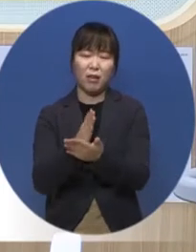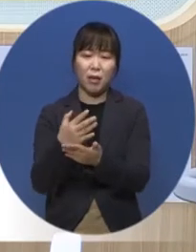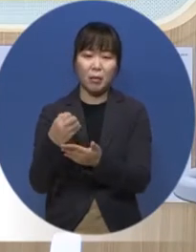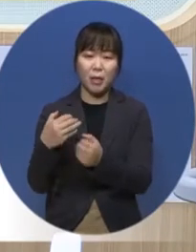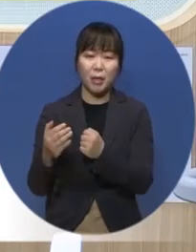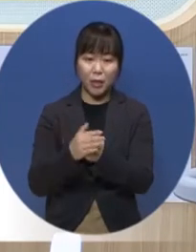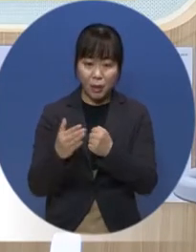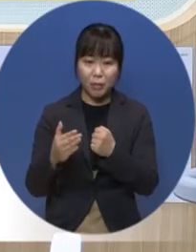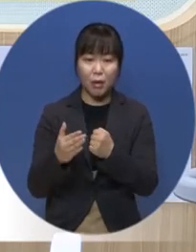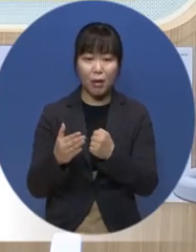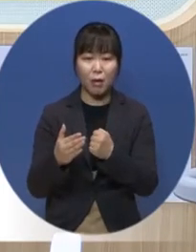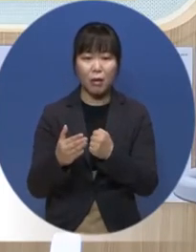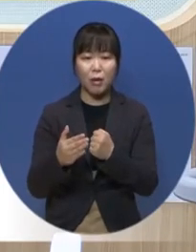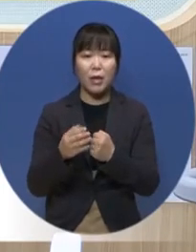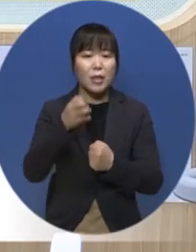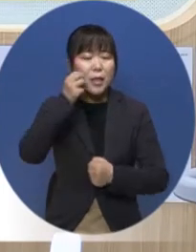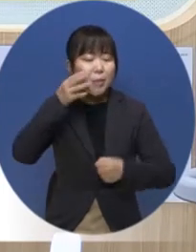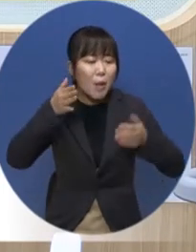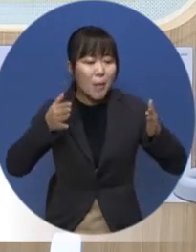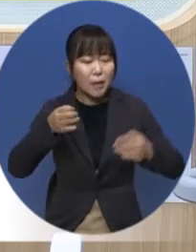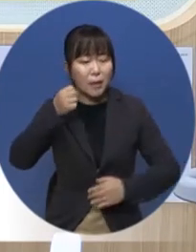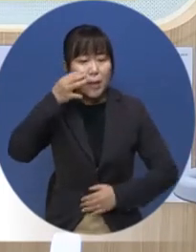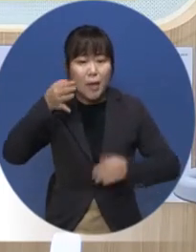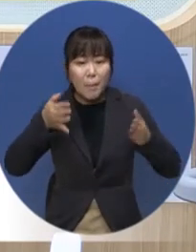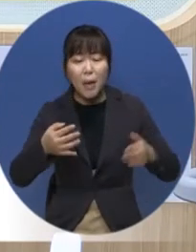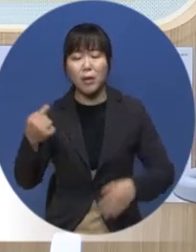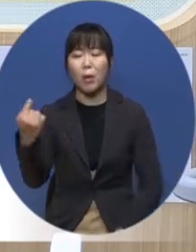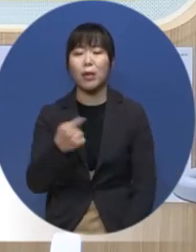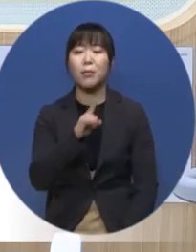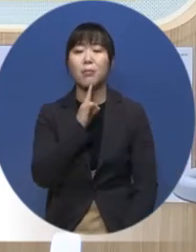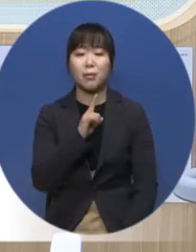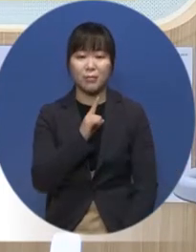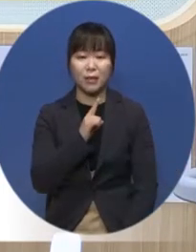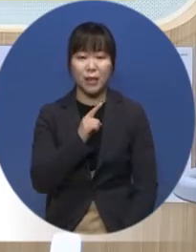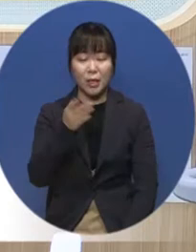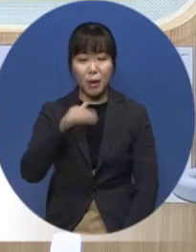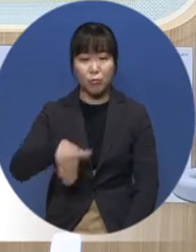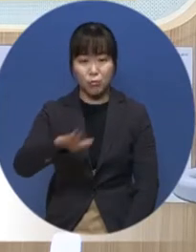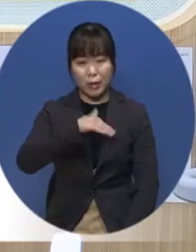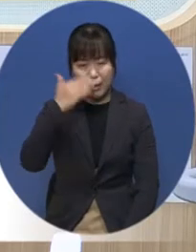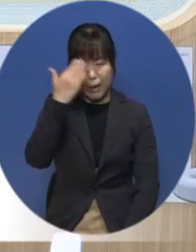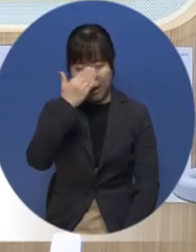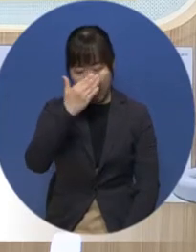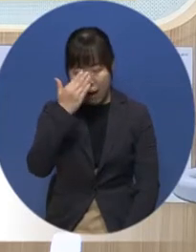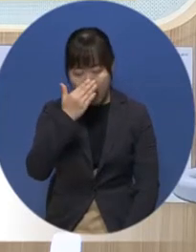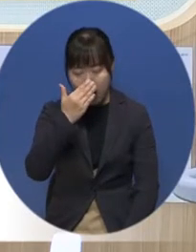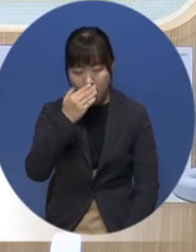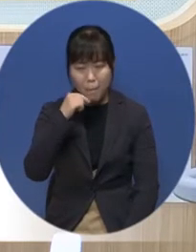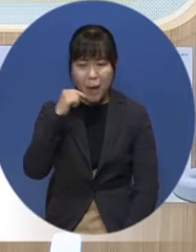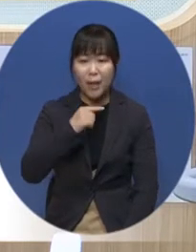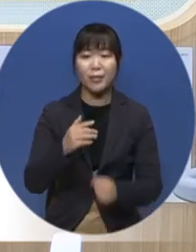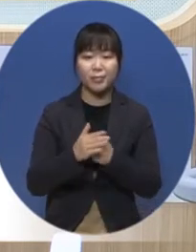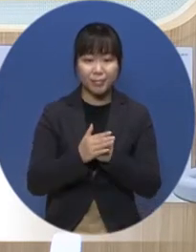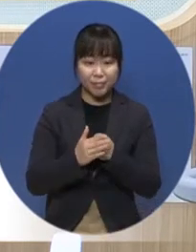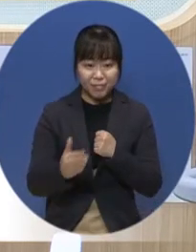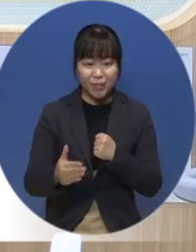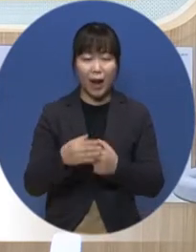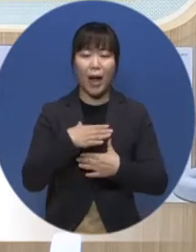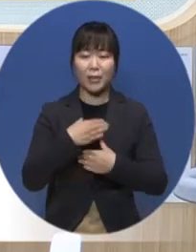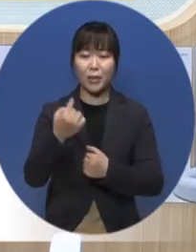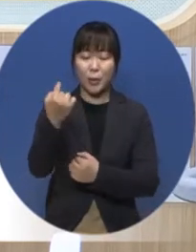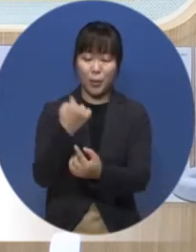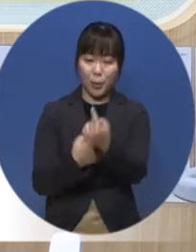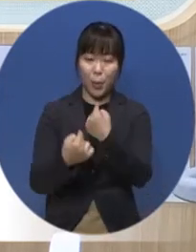뭐 세 달만 해왔던 얘 다만 나왔다 이르신 분이 하지만 저희 화면이 지군 항상 소독과 방역을 체제 하고 있기 때문에 안전하게